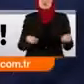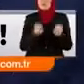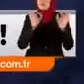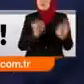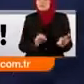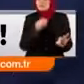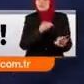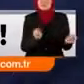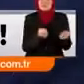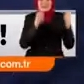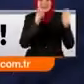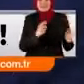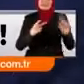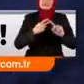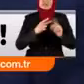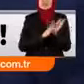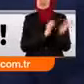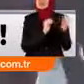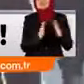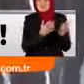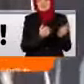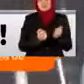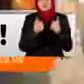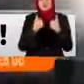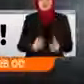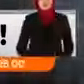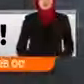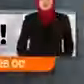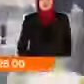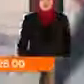yine çalıştıkları yerden ikinci tazminatlarında alabilirler